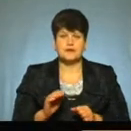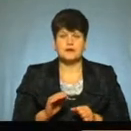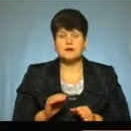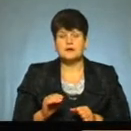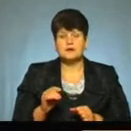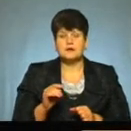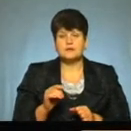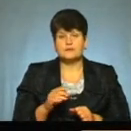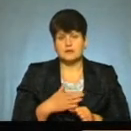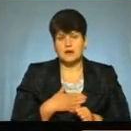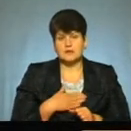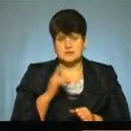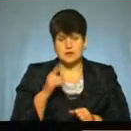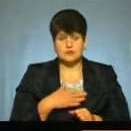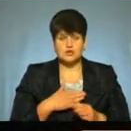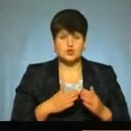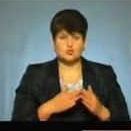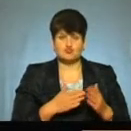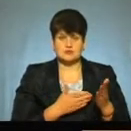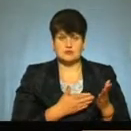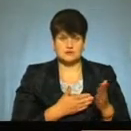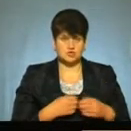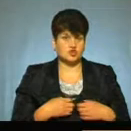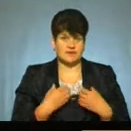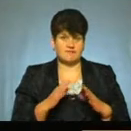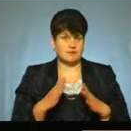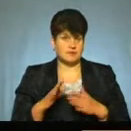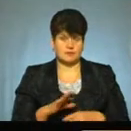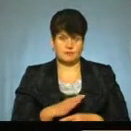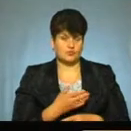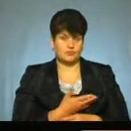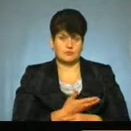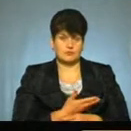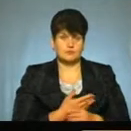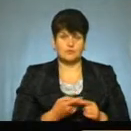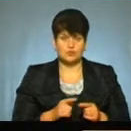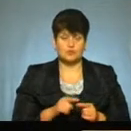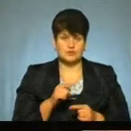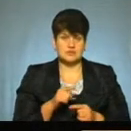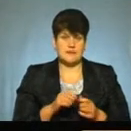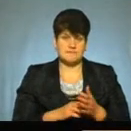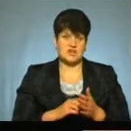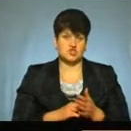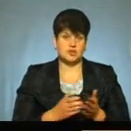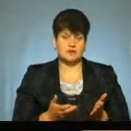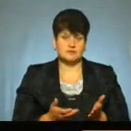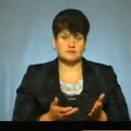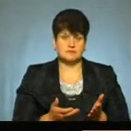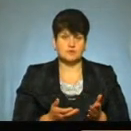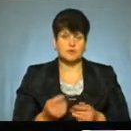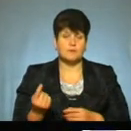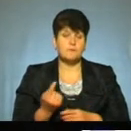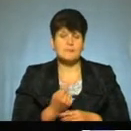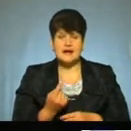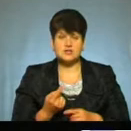сусідів тут, Львівська область, ну, жахливі випадки траплялися от саме по цій причині. Тому перше,